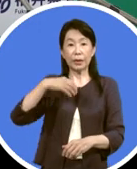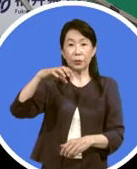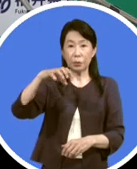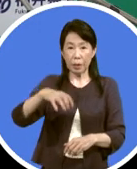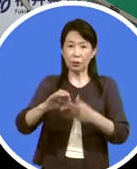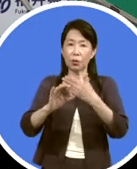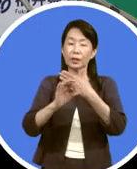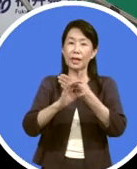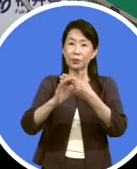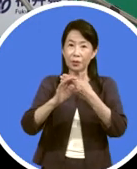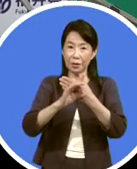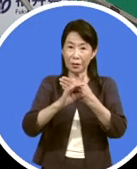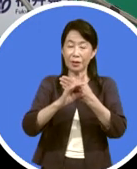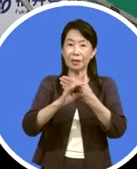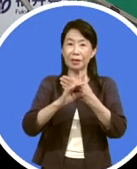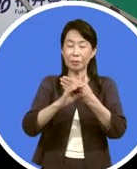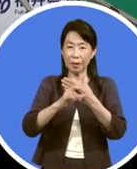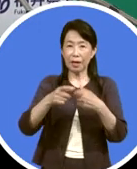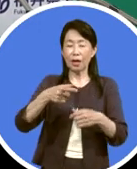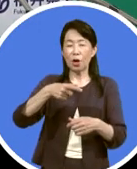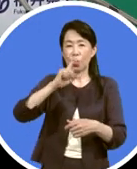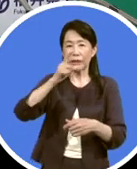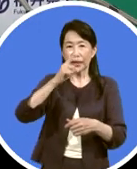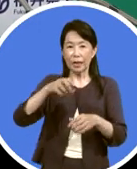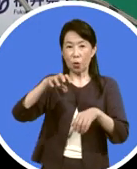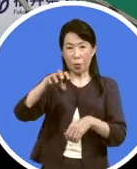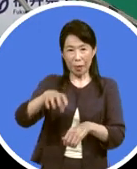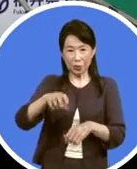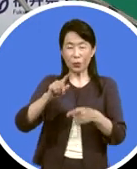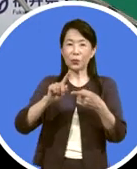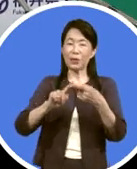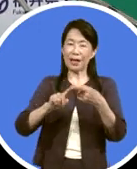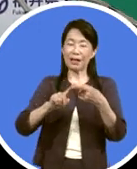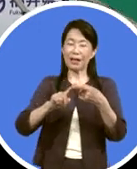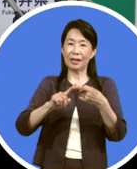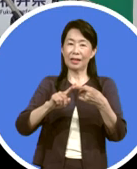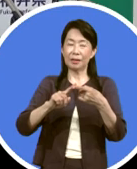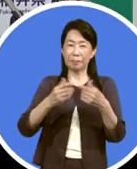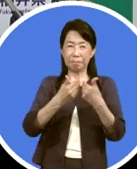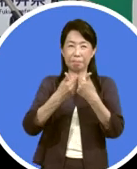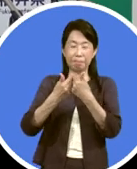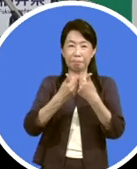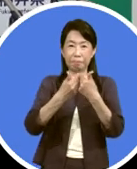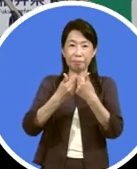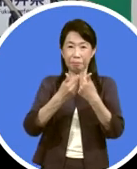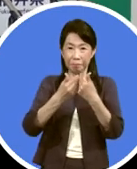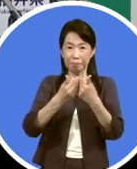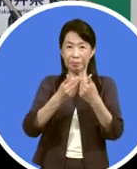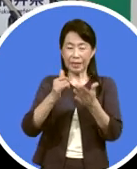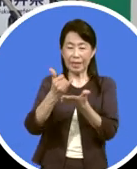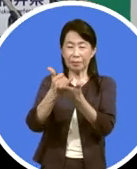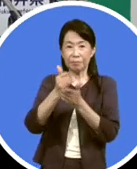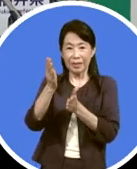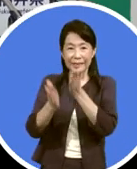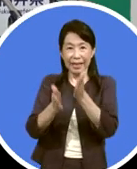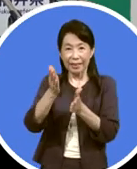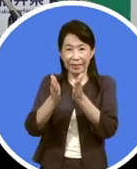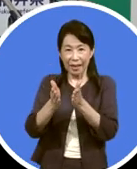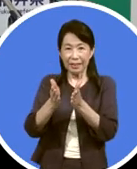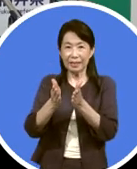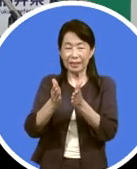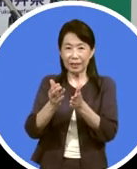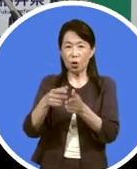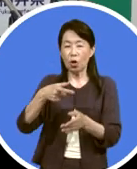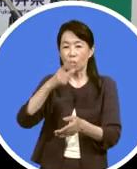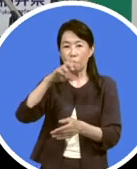例えばええお酒を出すような飲食店とかまたの会密接にですね接待を伴うような飲食店